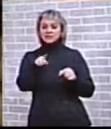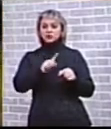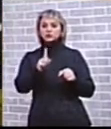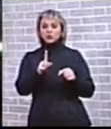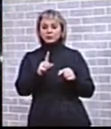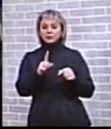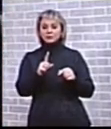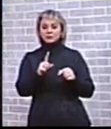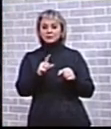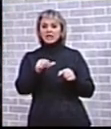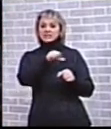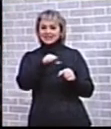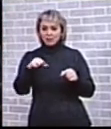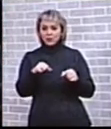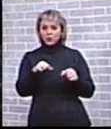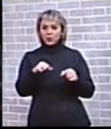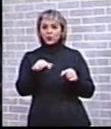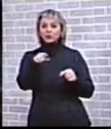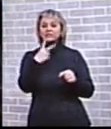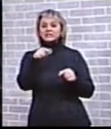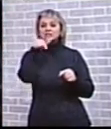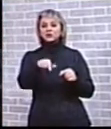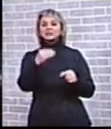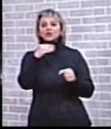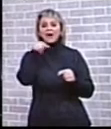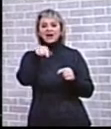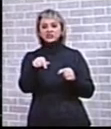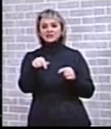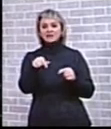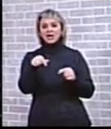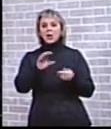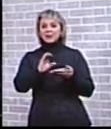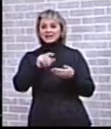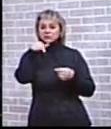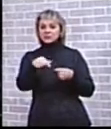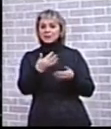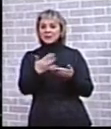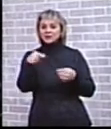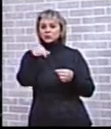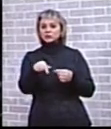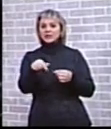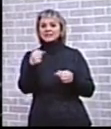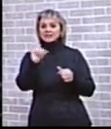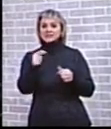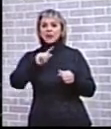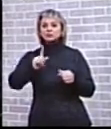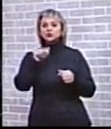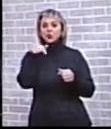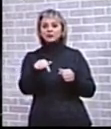чтобы самому уведомиться о том, что качественно произведен продукт. Ну и тем самым, чтобы